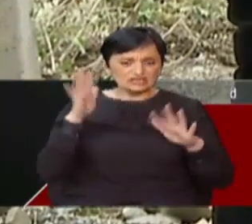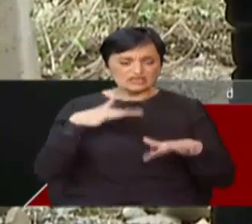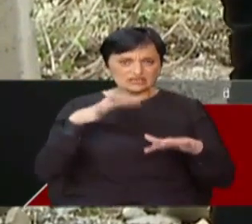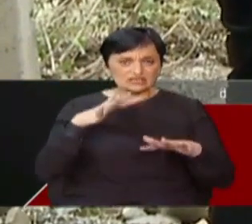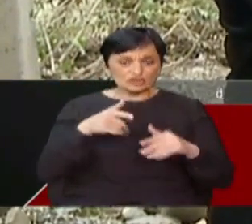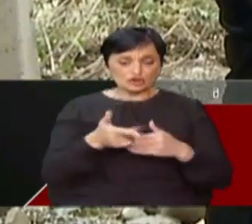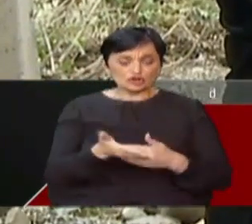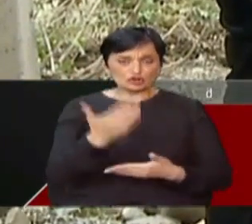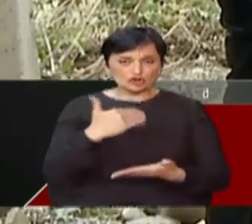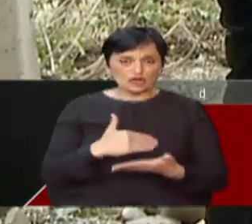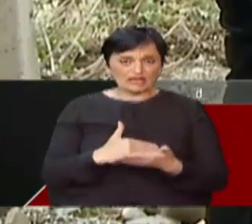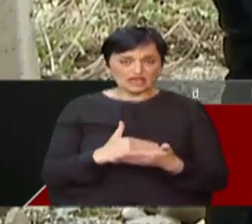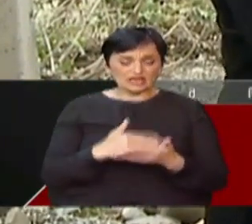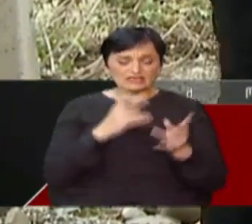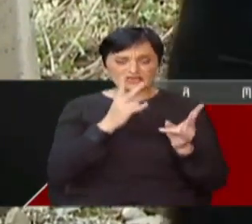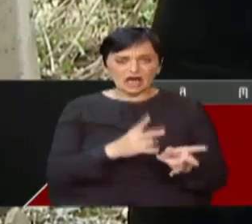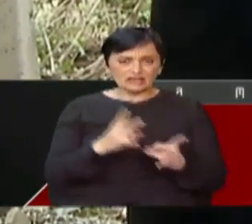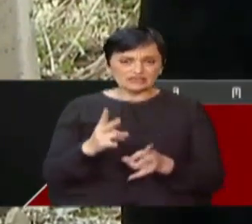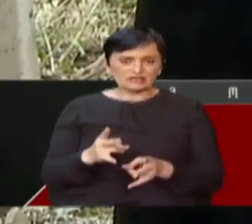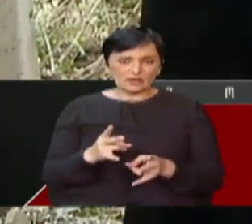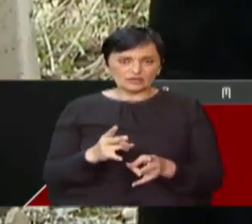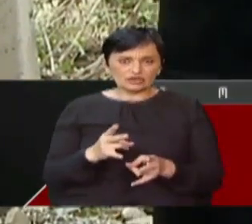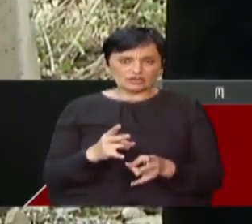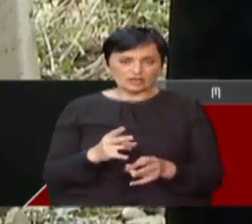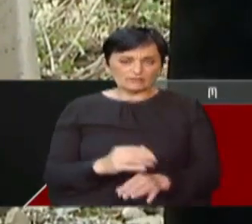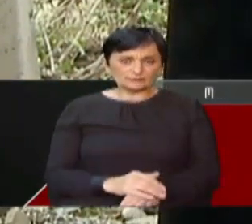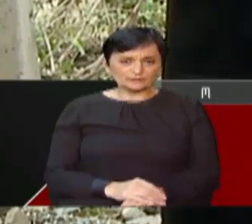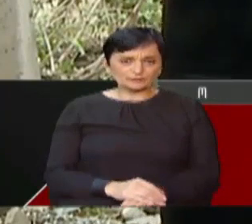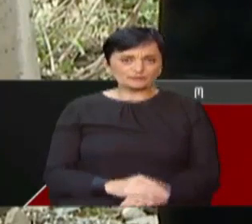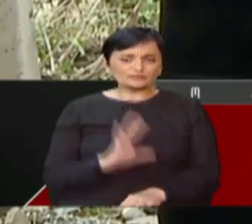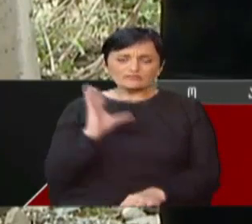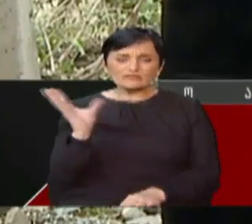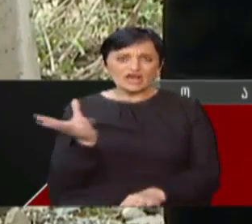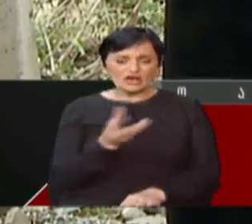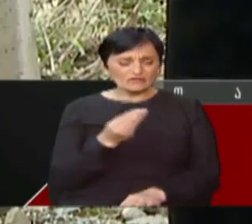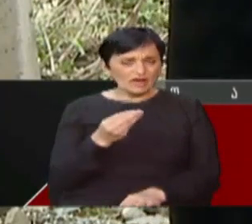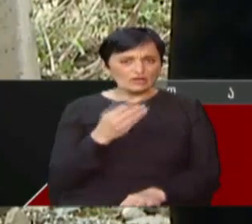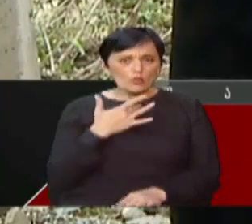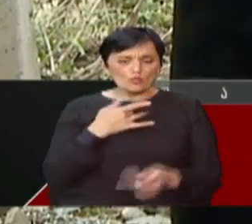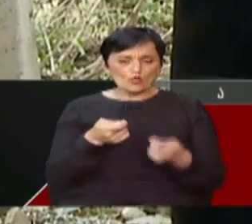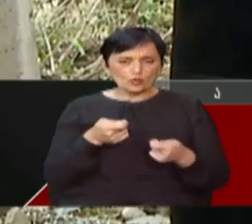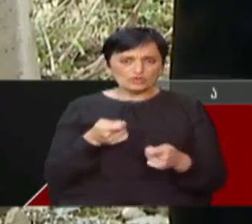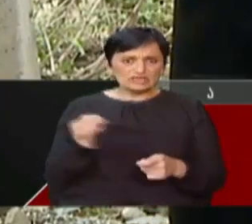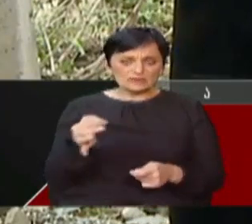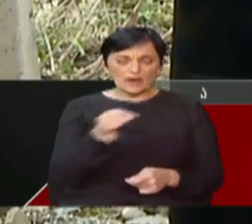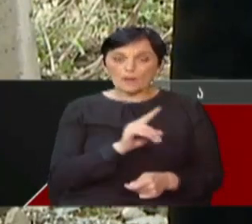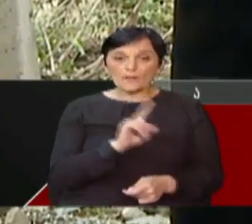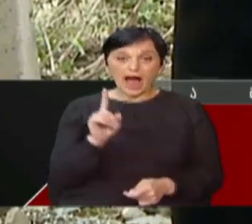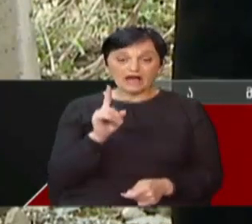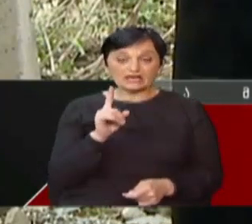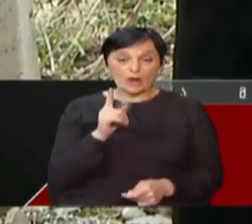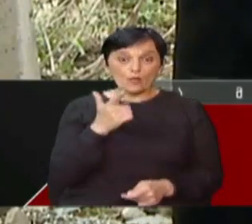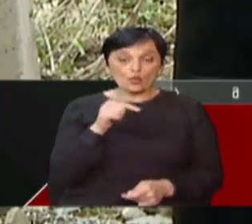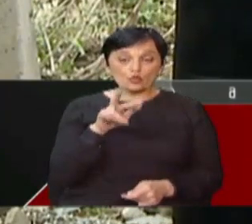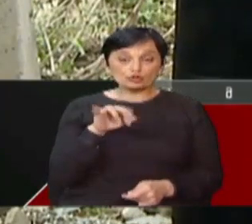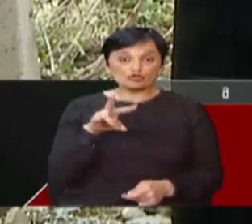უხვი ნალექის შედეგად დაზიანდა თითქმის ყველა მუნიციპალიტეტი, მაგრამ გურჯაანში